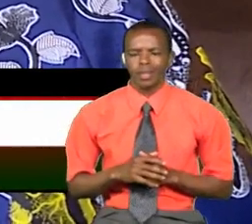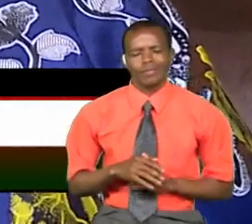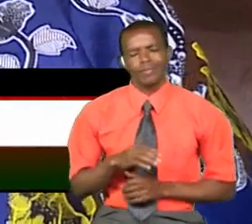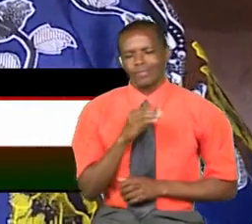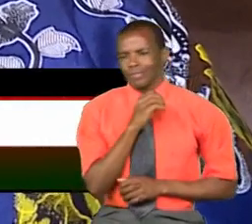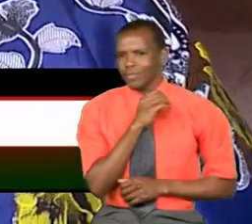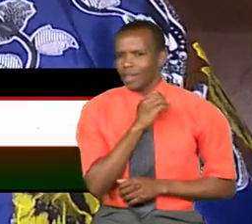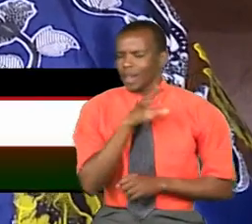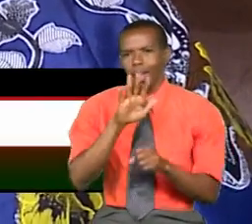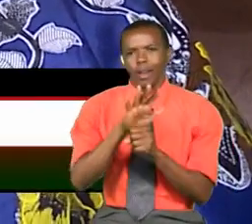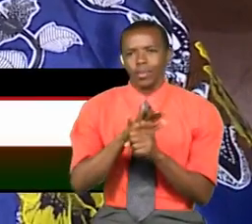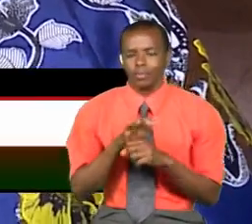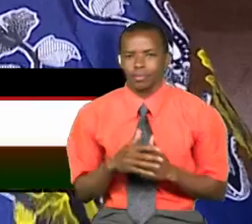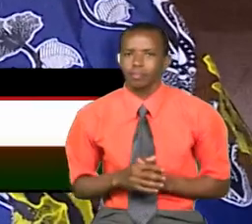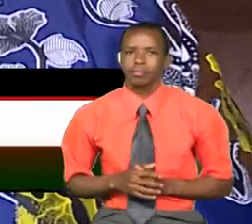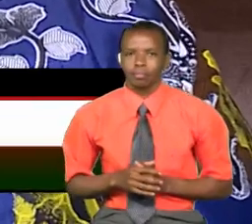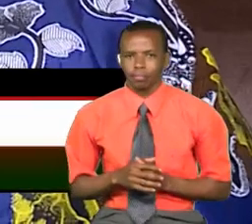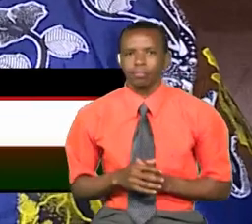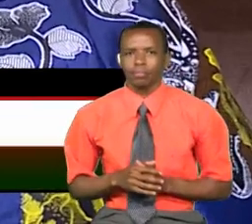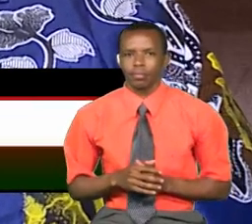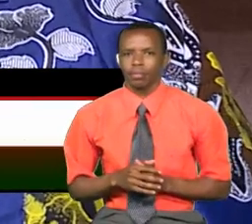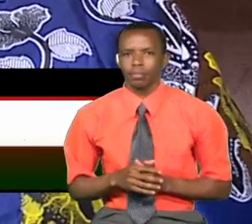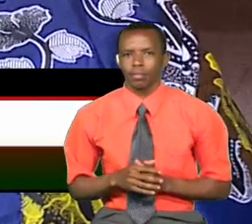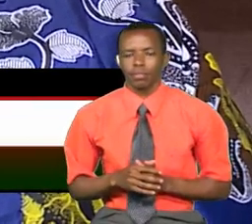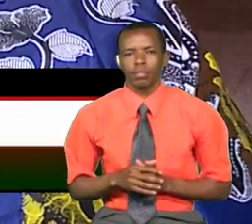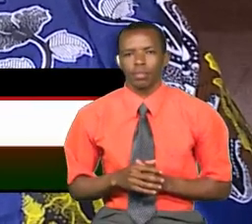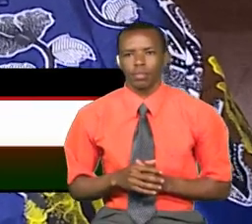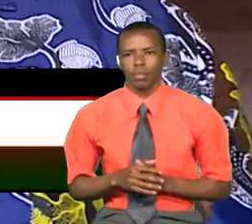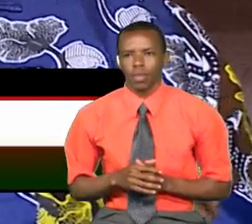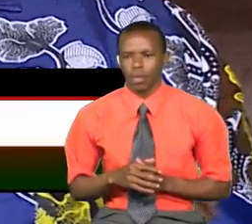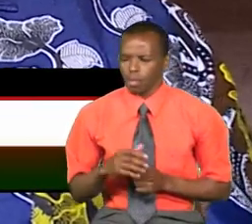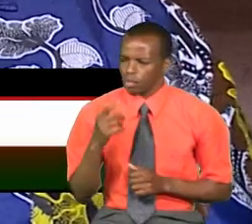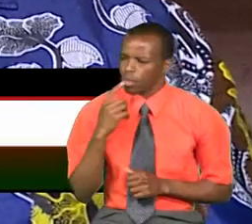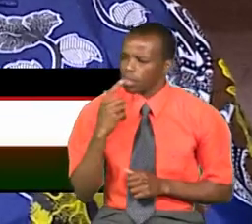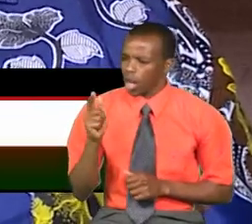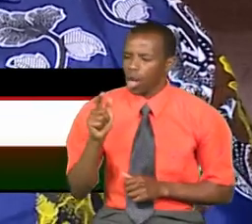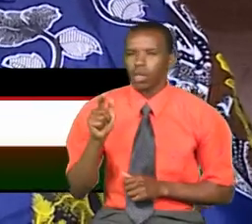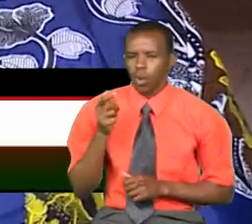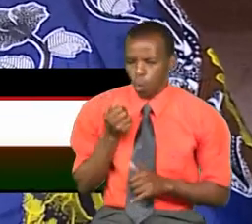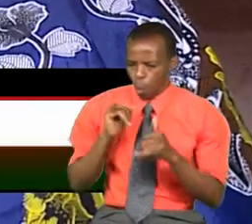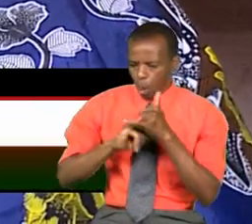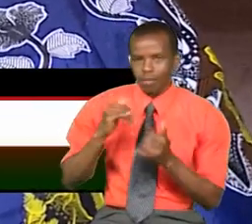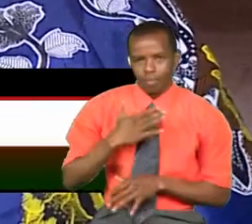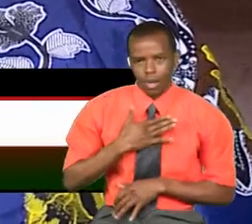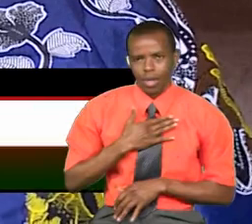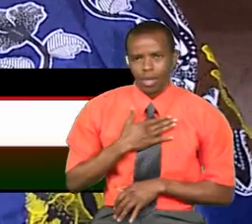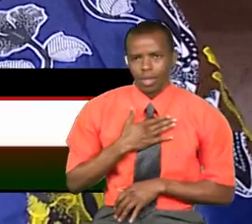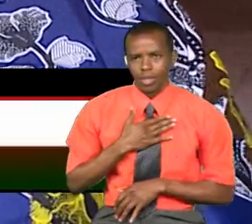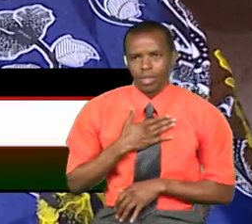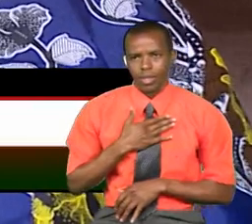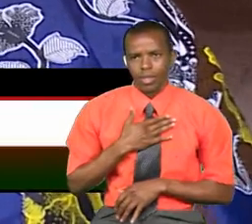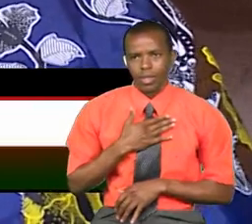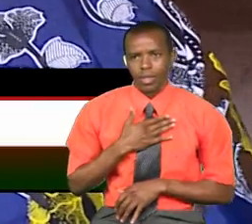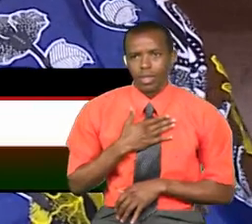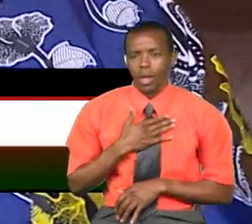aliogopa sana kujua kitu gani. Sasa kuingia, naambia mama toto bwana, ile kupigapiga dirisha